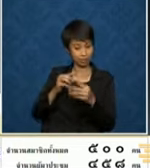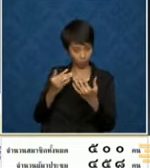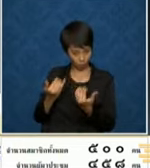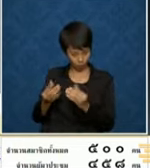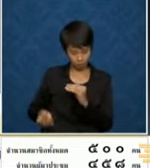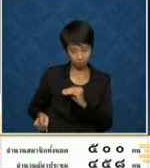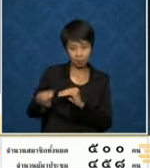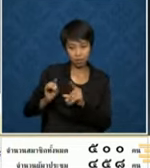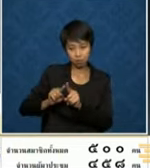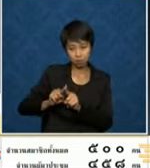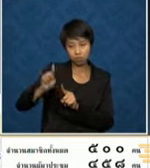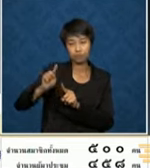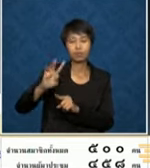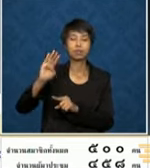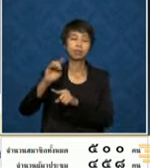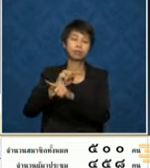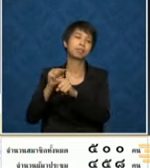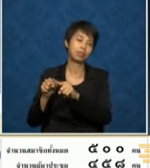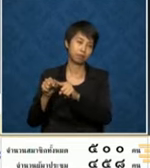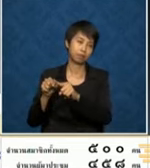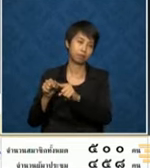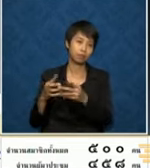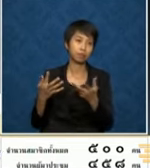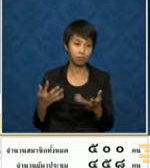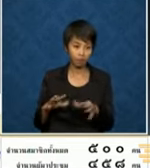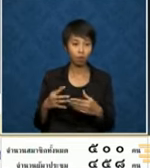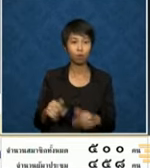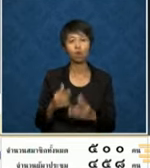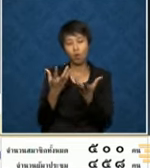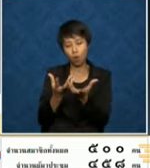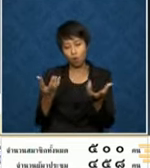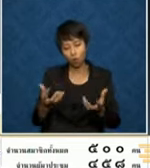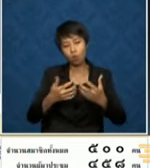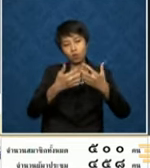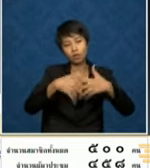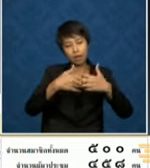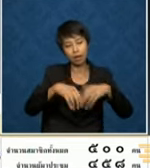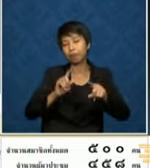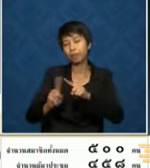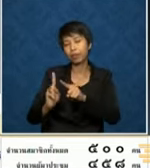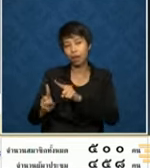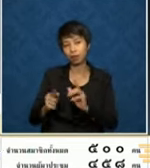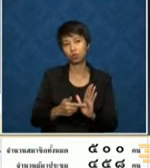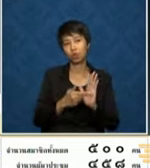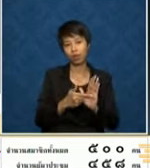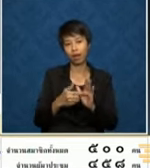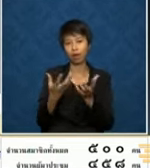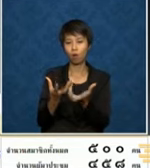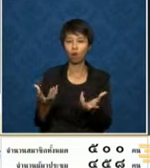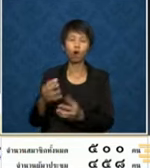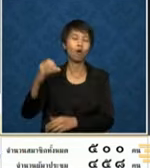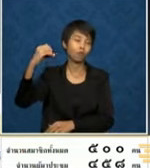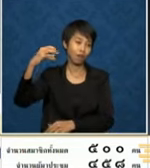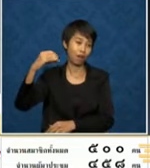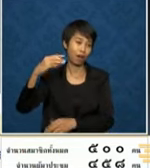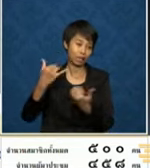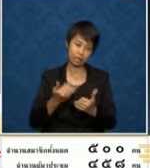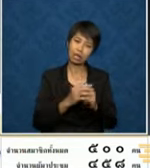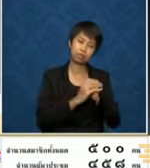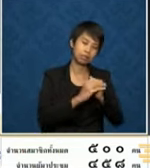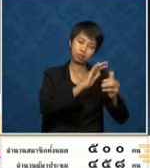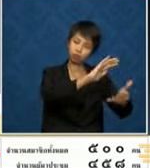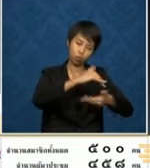เป็น 41% แล้วเฉพาะสินค้าอุปโภคบริโภคส่วนสินค้าที่เป็นสินค้าอุตสาหกรรมนะคะหลักๆอย่างเช่นเครื่องใช้ไฟฟ้าเราก็โดนจีนส่งเข้ามาตี